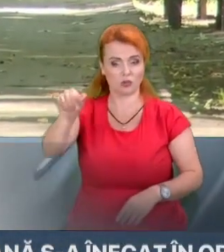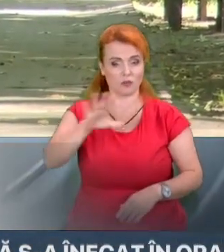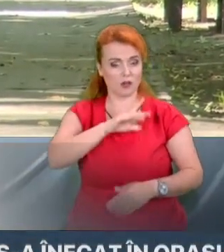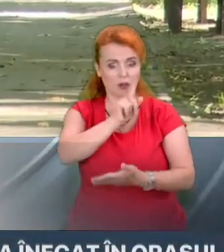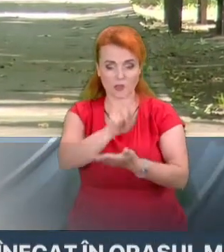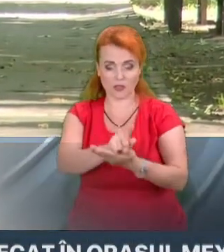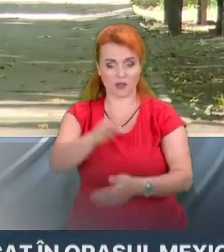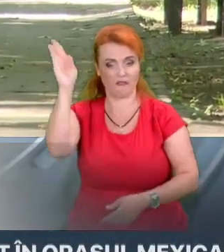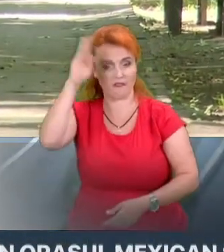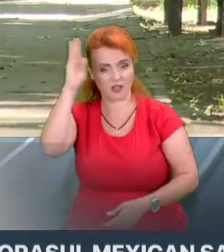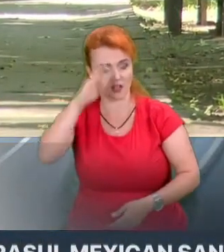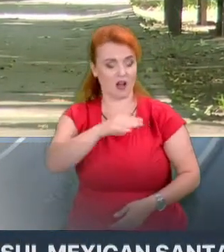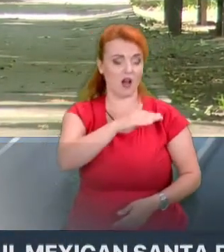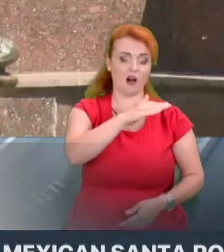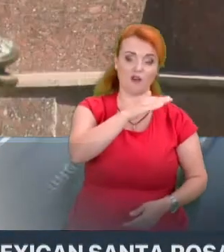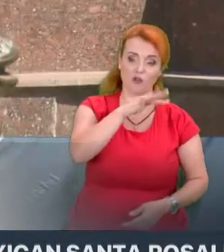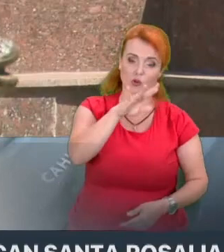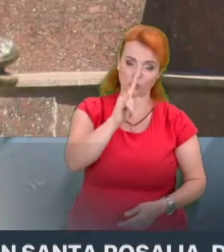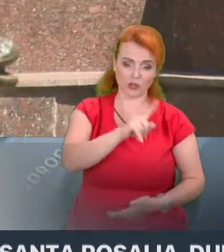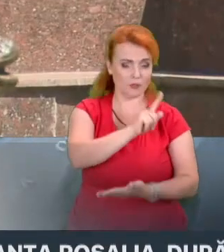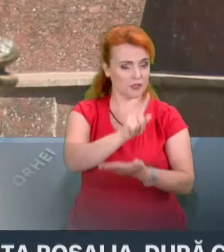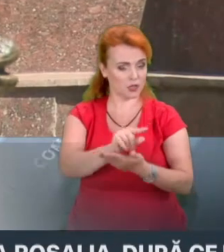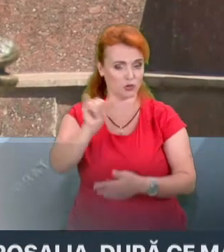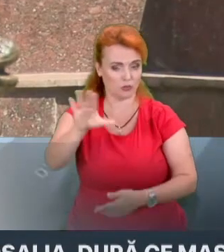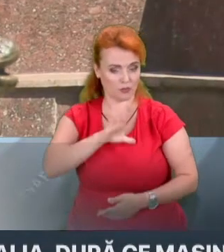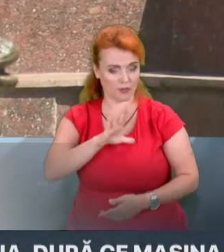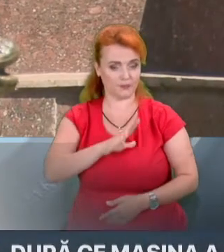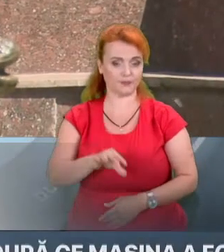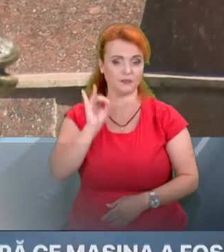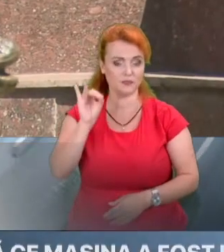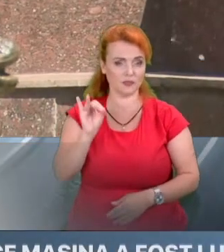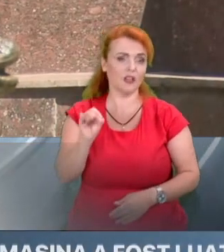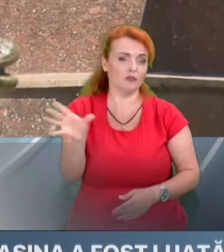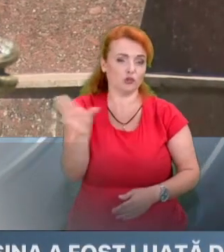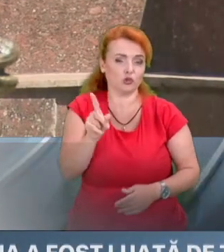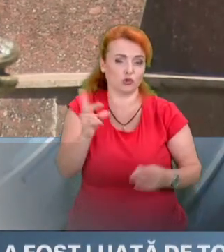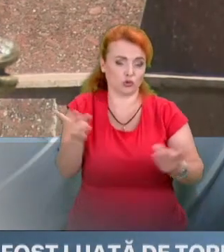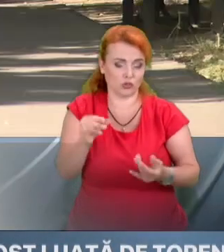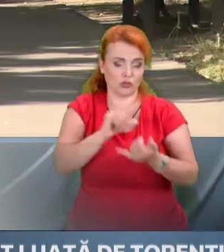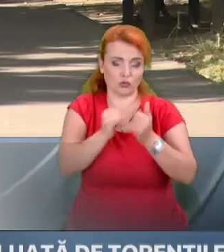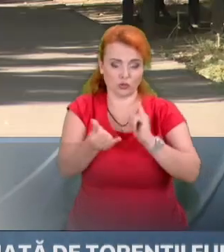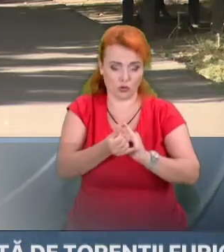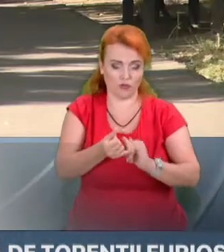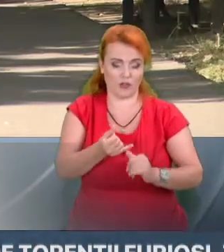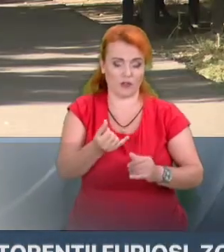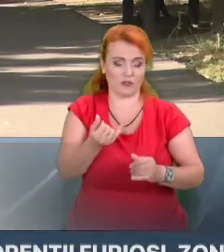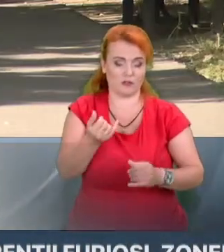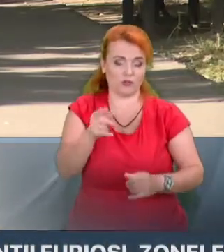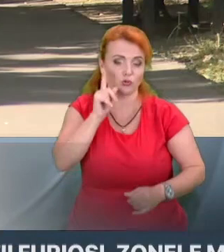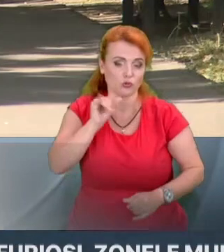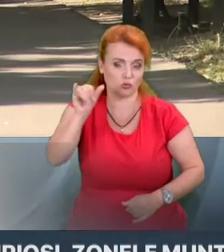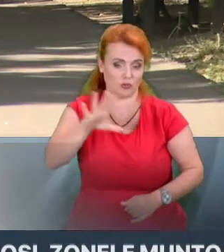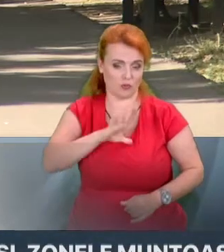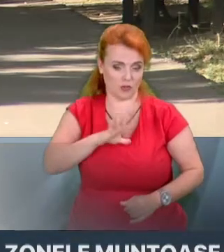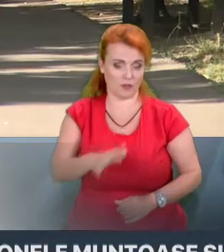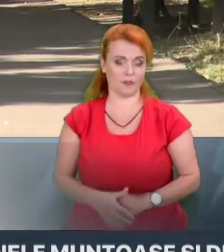aibă fructe, să aibă deci condițiile necesare. Vreau încă să menționez aici,